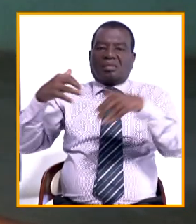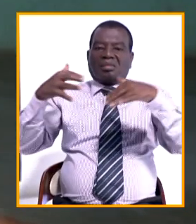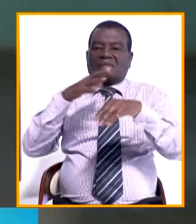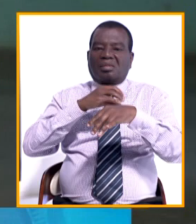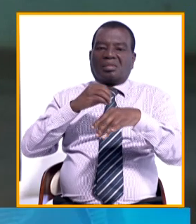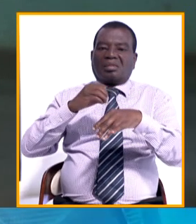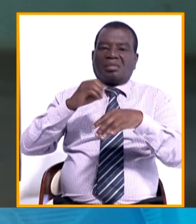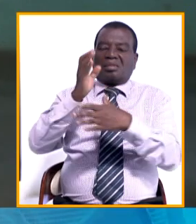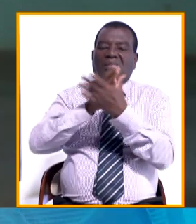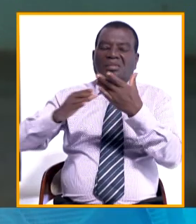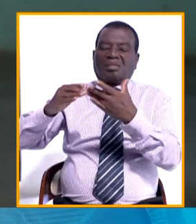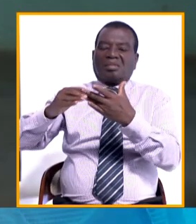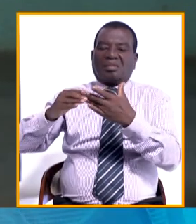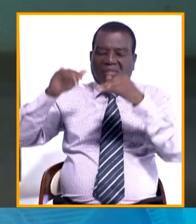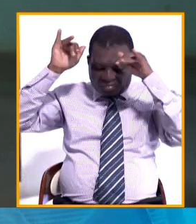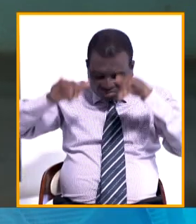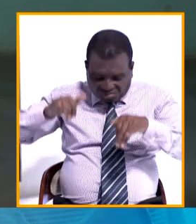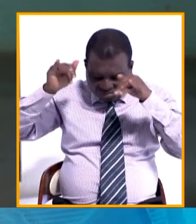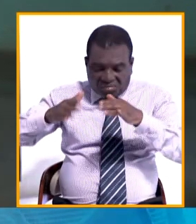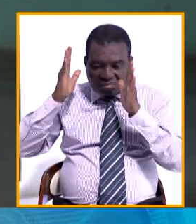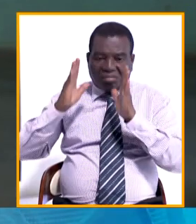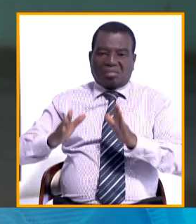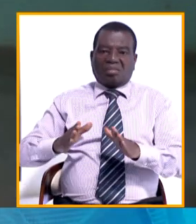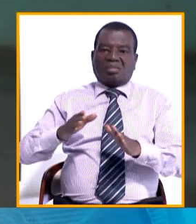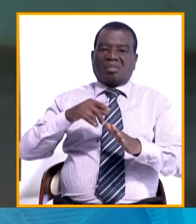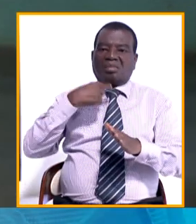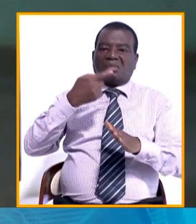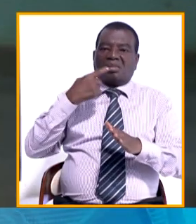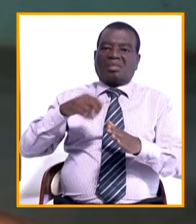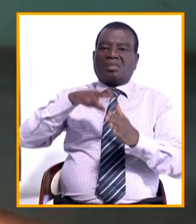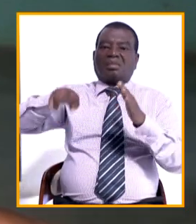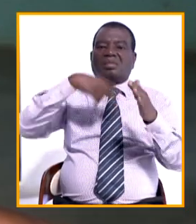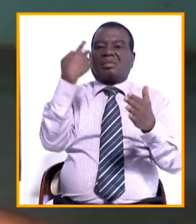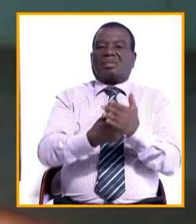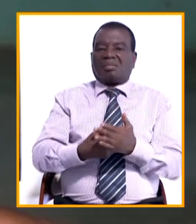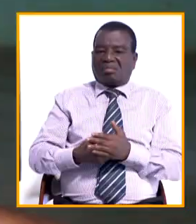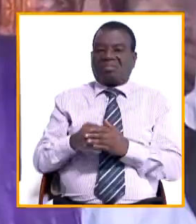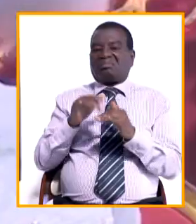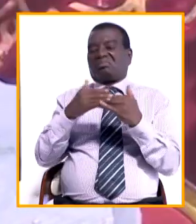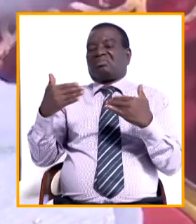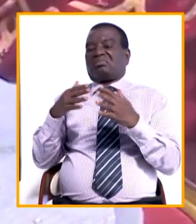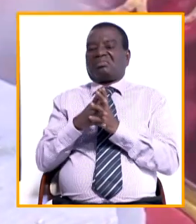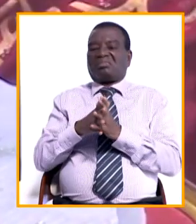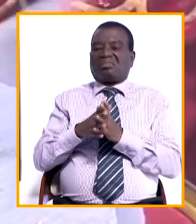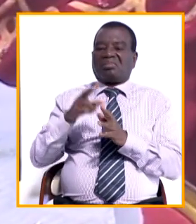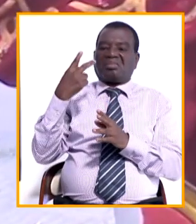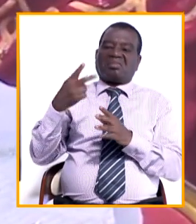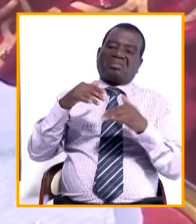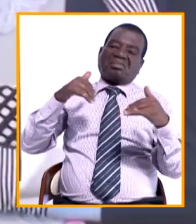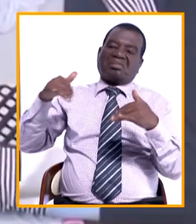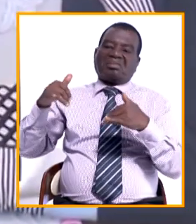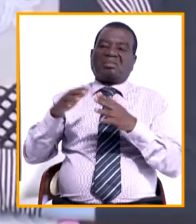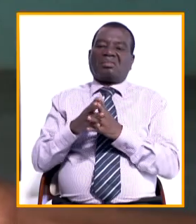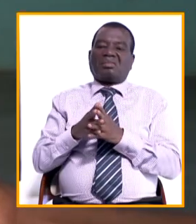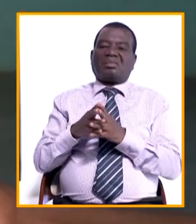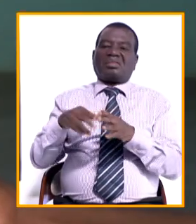entre certains musulmans qui parfois tombent dans l'extrémisme des deux camps. Donc